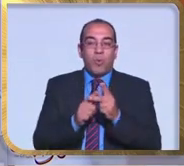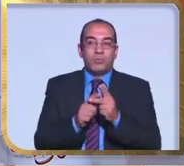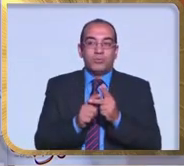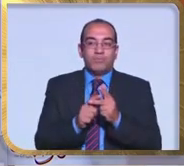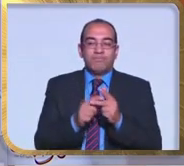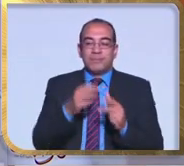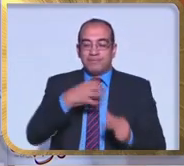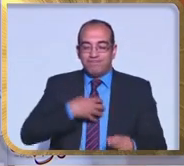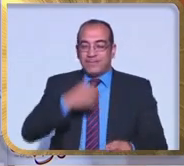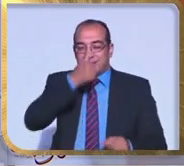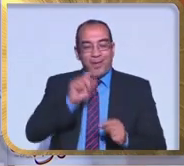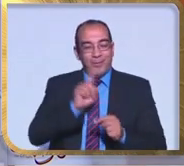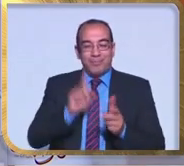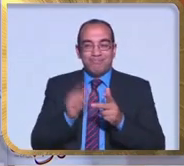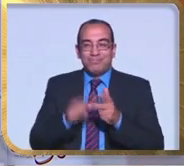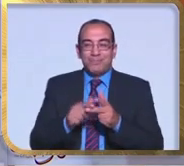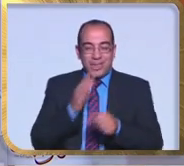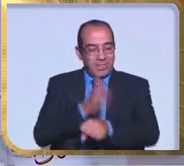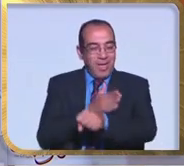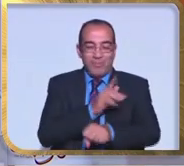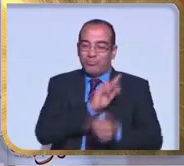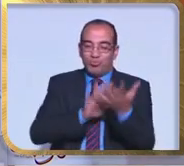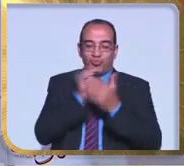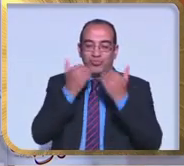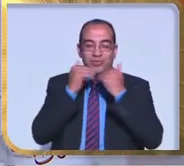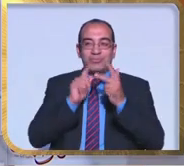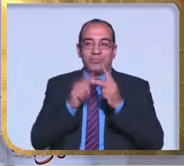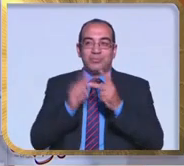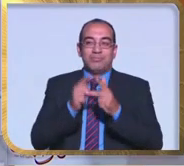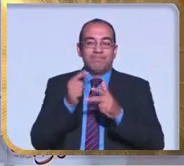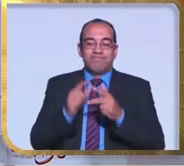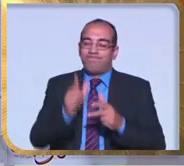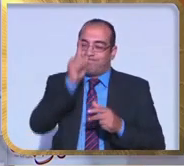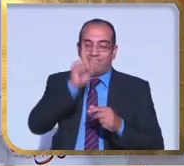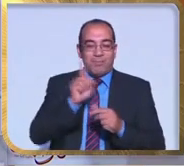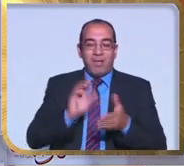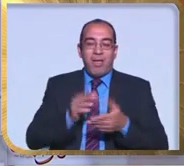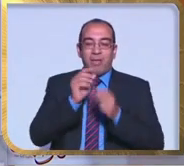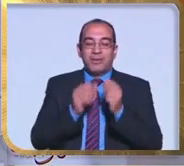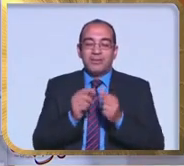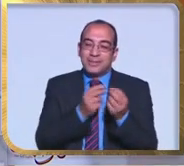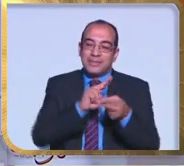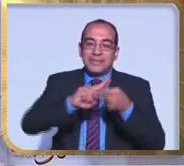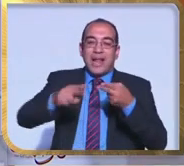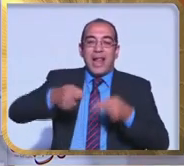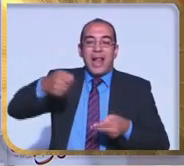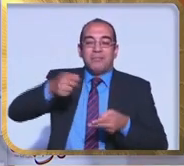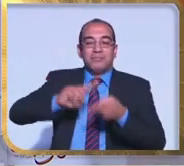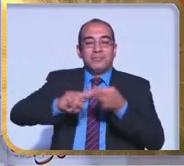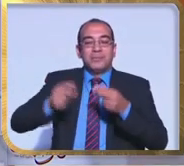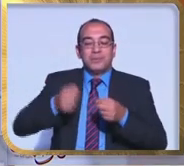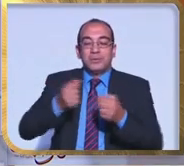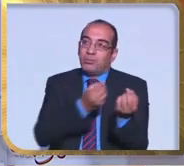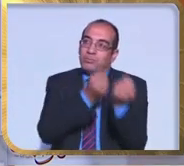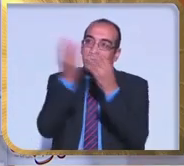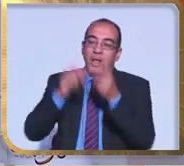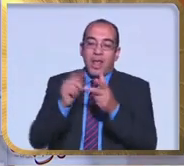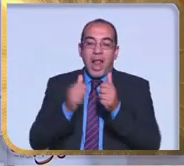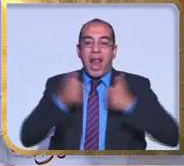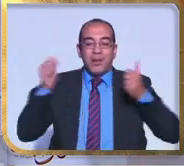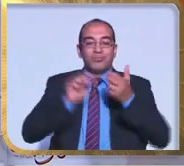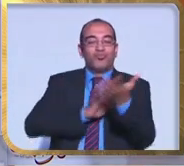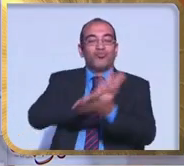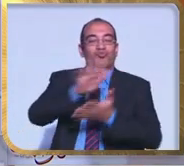نصب، ما فيهاش وصب، ما فيهاش مشاكل، ما فيهاش مكدرات، ما فيهاش تعب، فيها سلام، هي دار السلام. إنما الدنيا هي